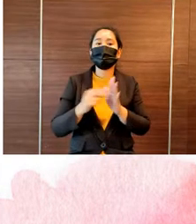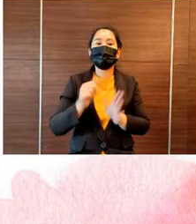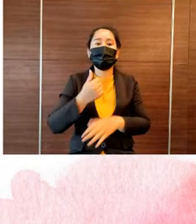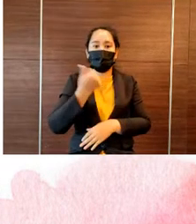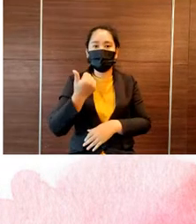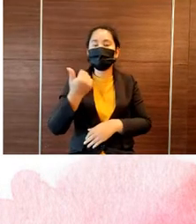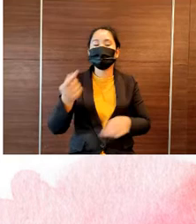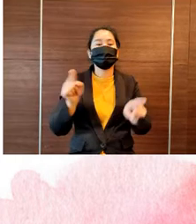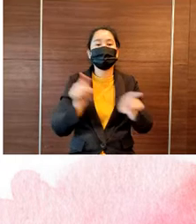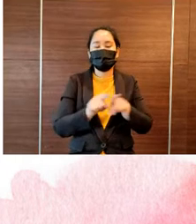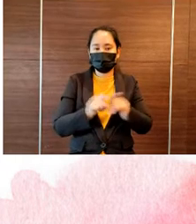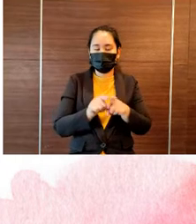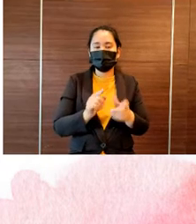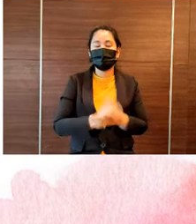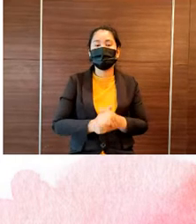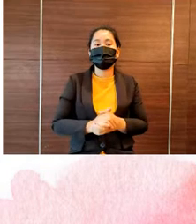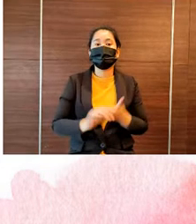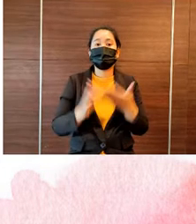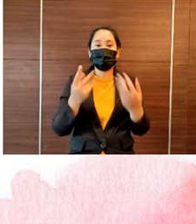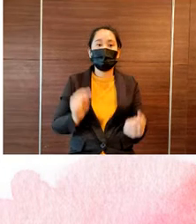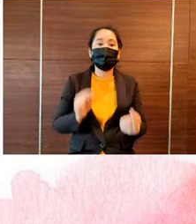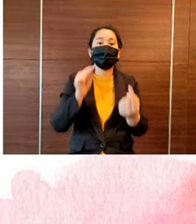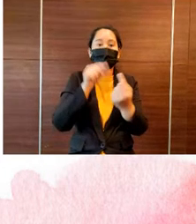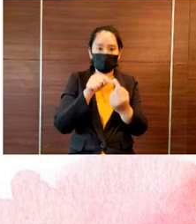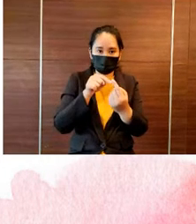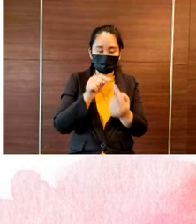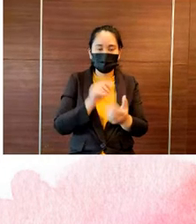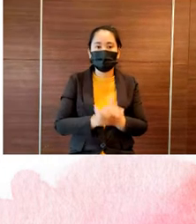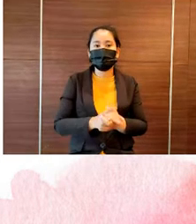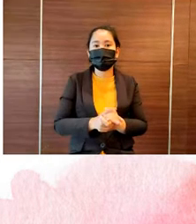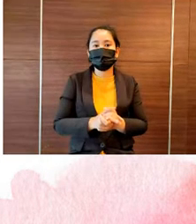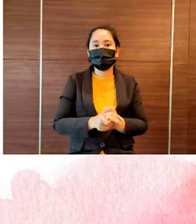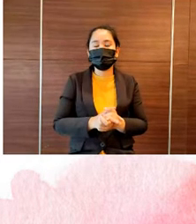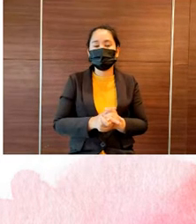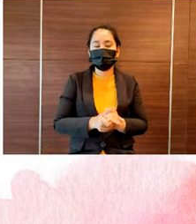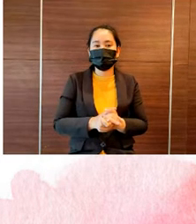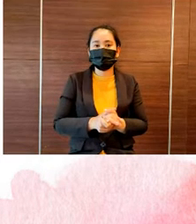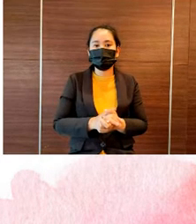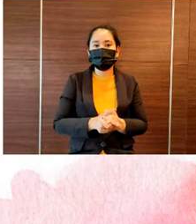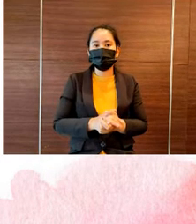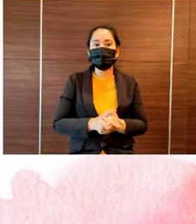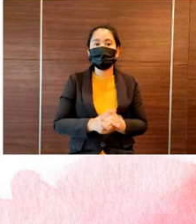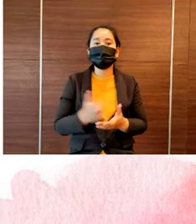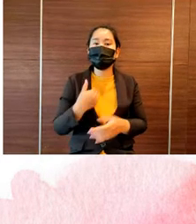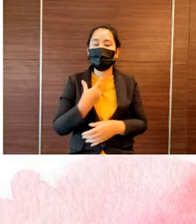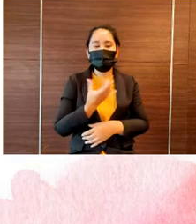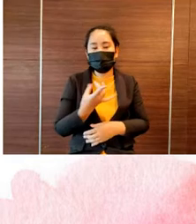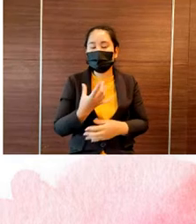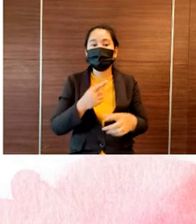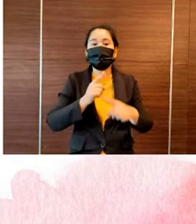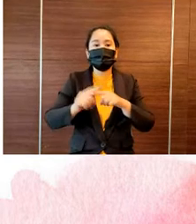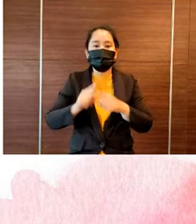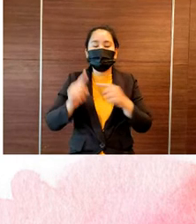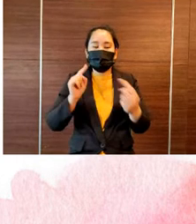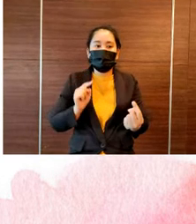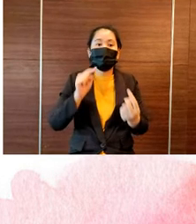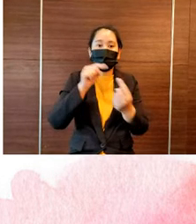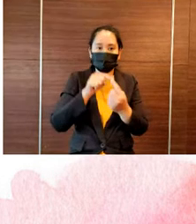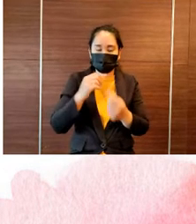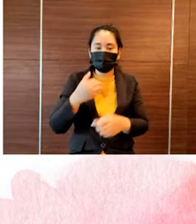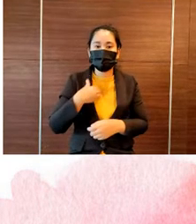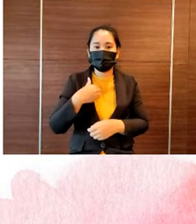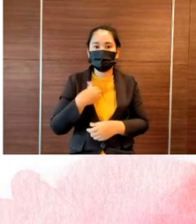ะครับนะการเข้าถึงนะนอกจากจะมีอะไรพวกนี้แล้วต้องมีการเข้าถึงด้วยนะครับ